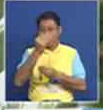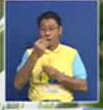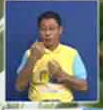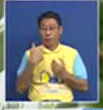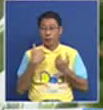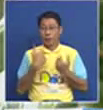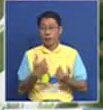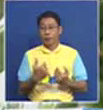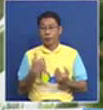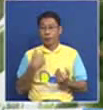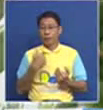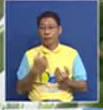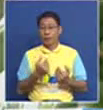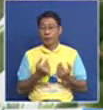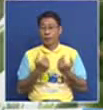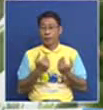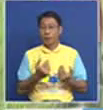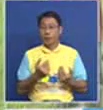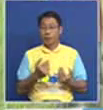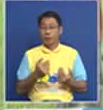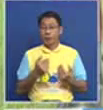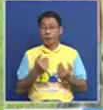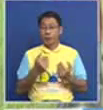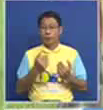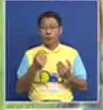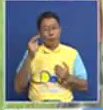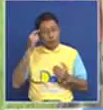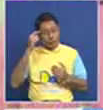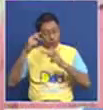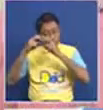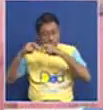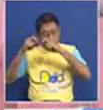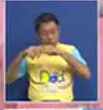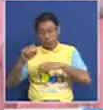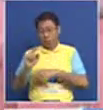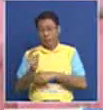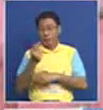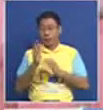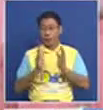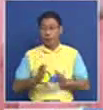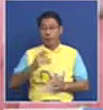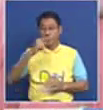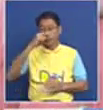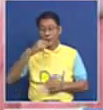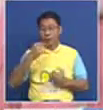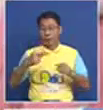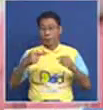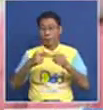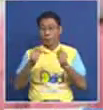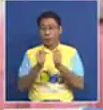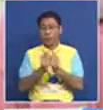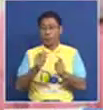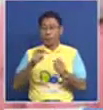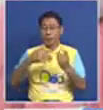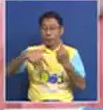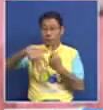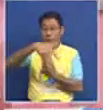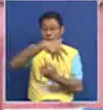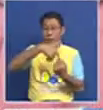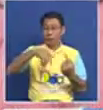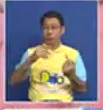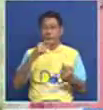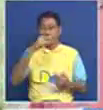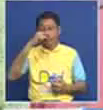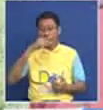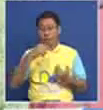ขณะนี้คืออินทผลัมแม่โจ้ที่ได้คิดค้นสายพันธุ์ขึ้นมาใหม่โดยคนไทยเพื่อให้เหมาะสมกับสภาพแวดล้อมในประเทศไท